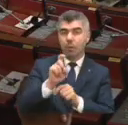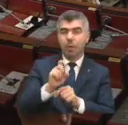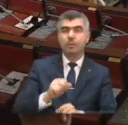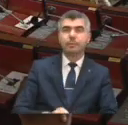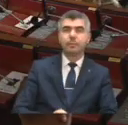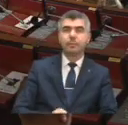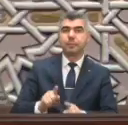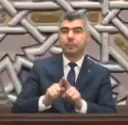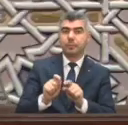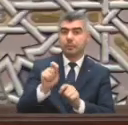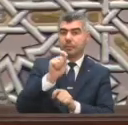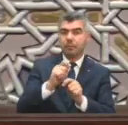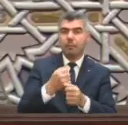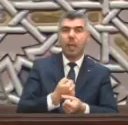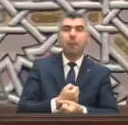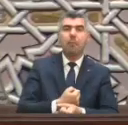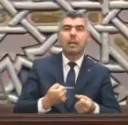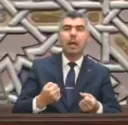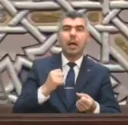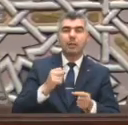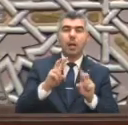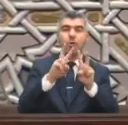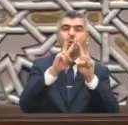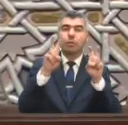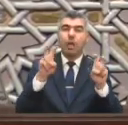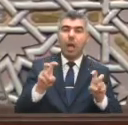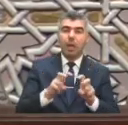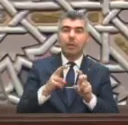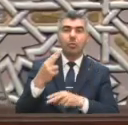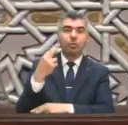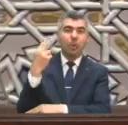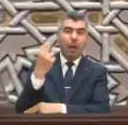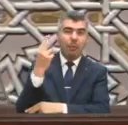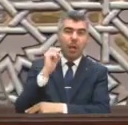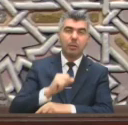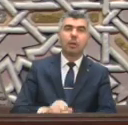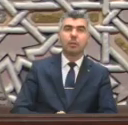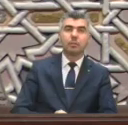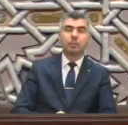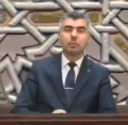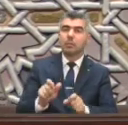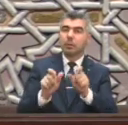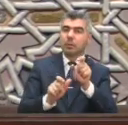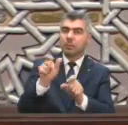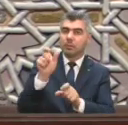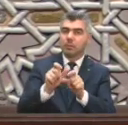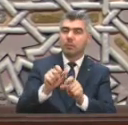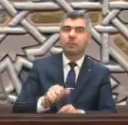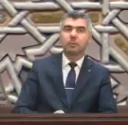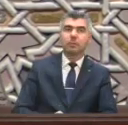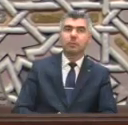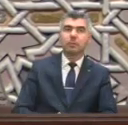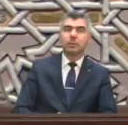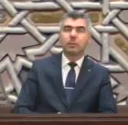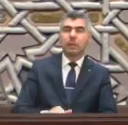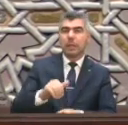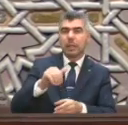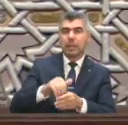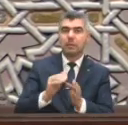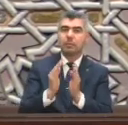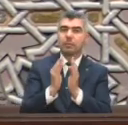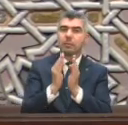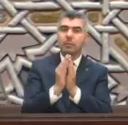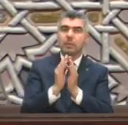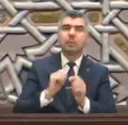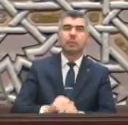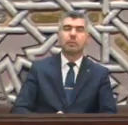معالجة معضلة البطالة لدى حامل الشواهد العليا للسيدات والسادة النواب المحترمين من المجموعة النيابية